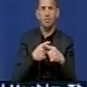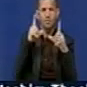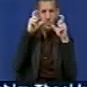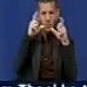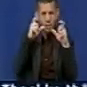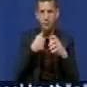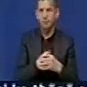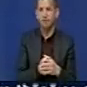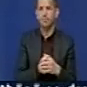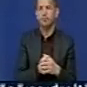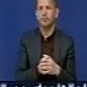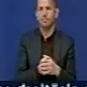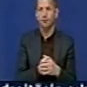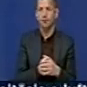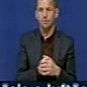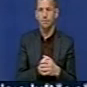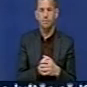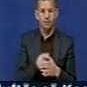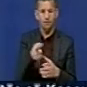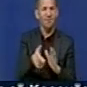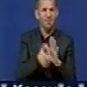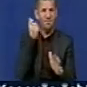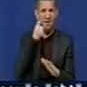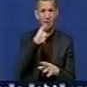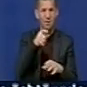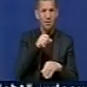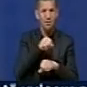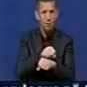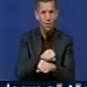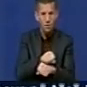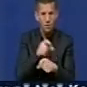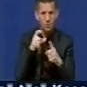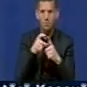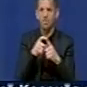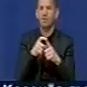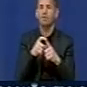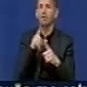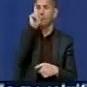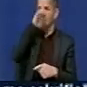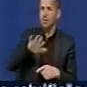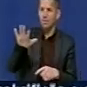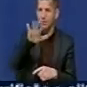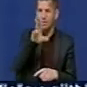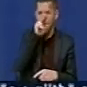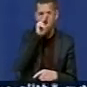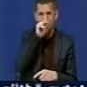e të vramëve në burgun e Dubravës nga policë, paramilitarë, serb.